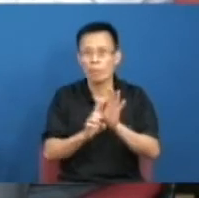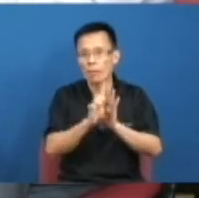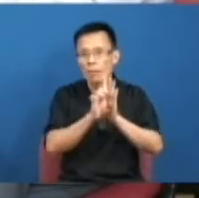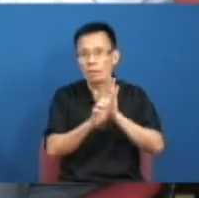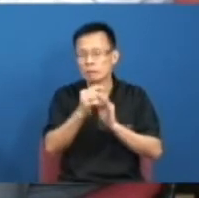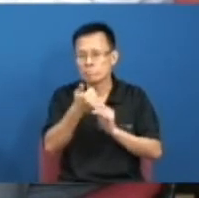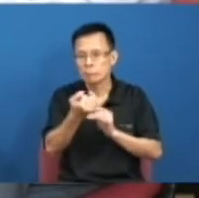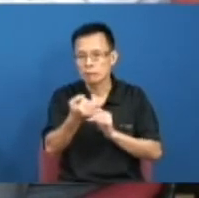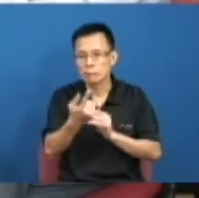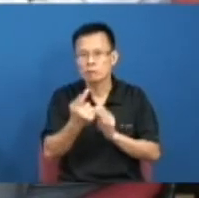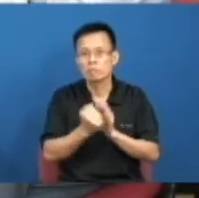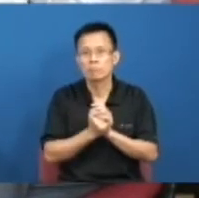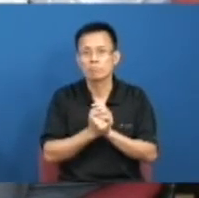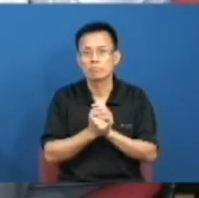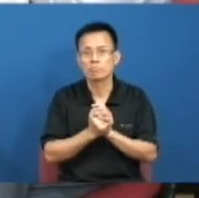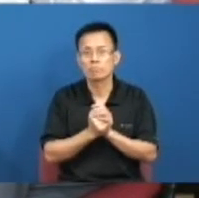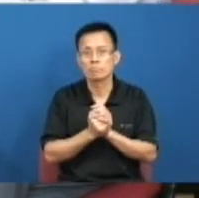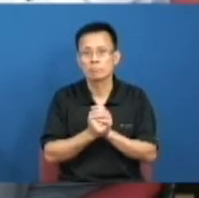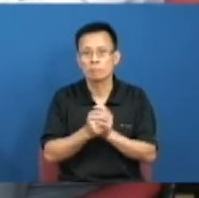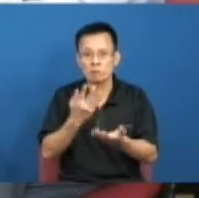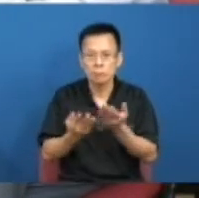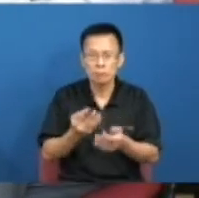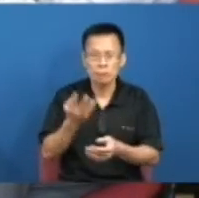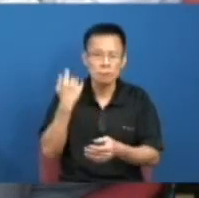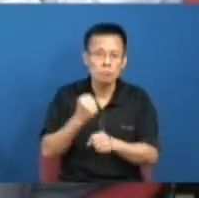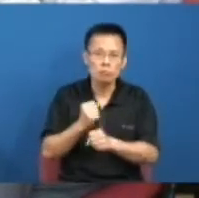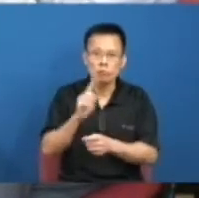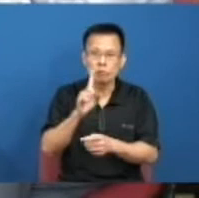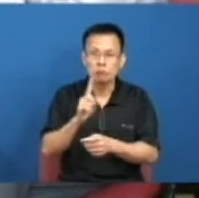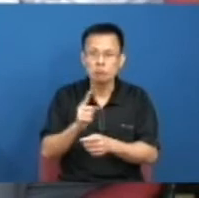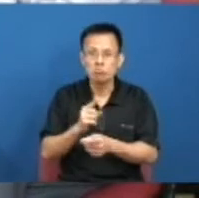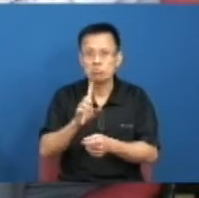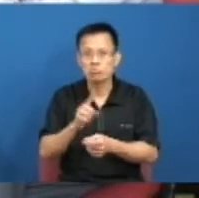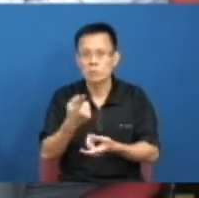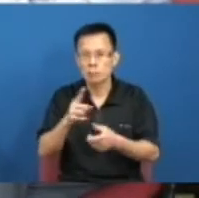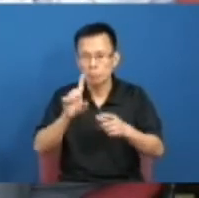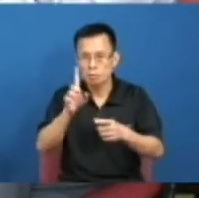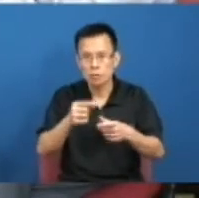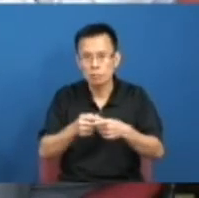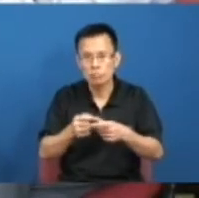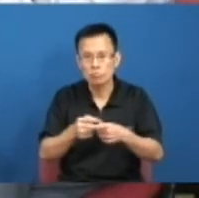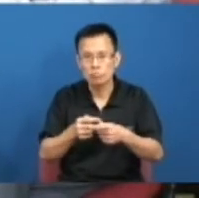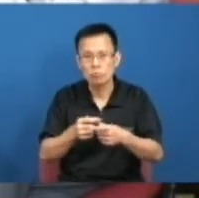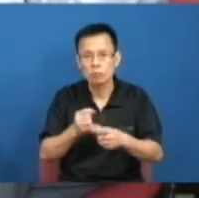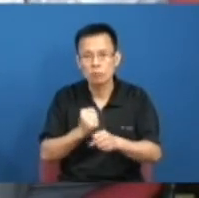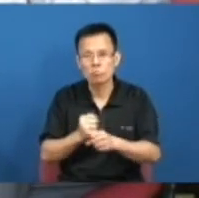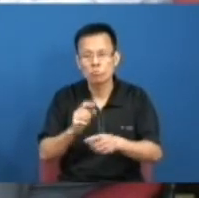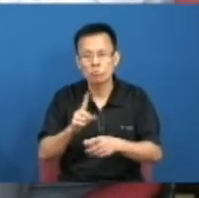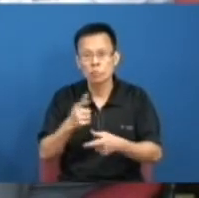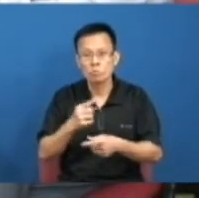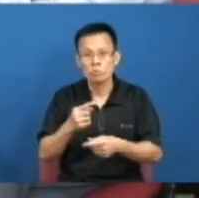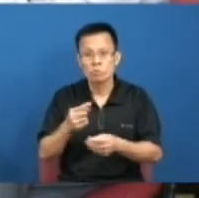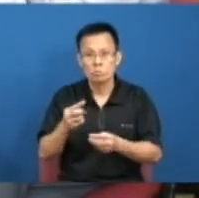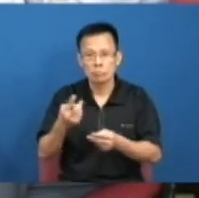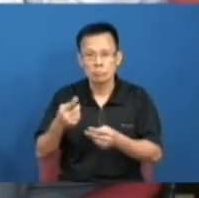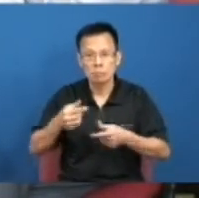佢做咩做過咩工程咧？喺咩公司做過咧？有冇咁嘅資歷咧？啊，